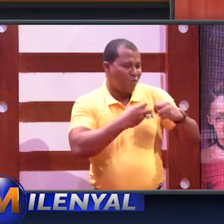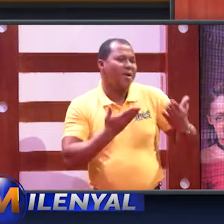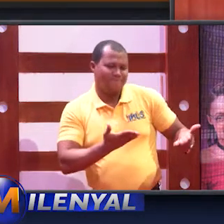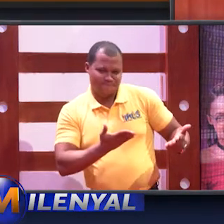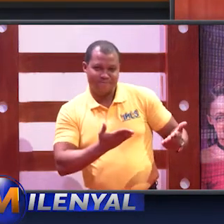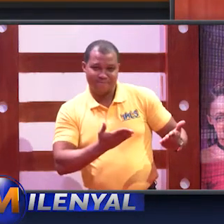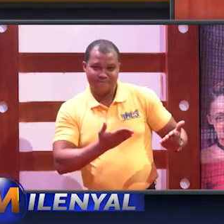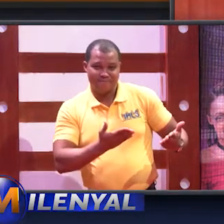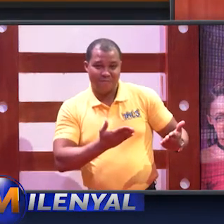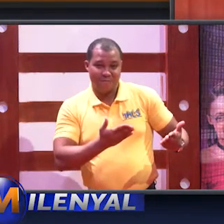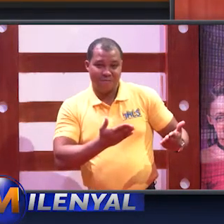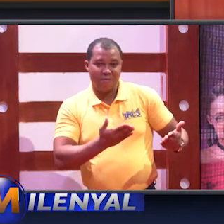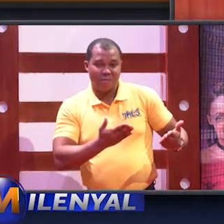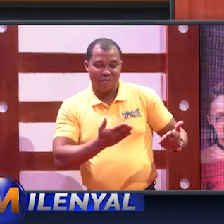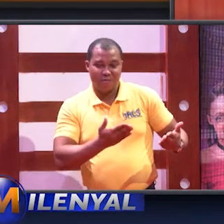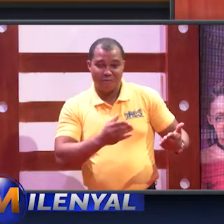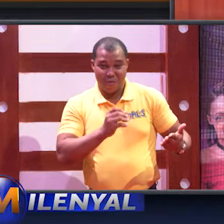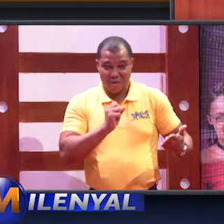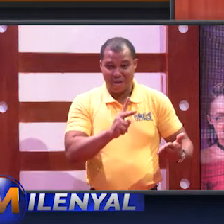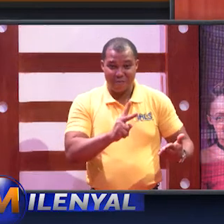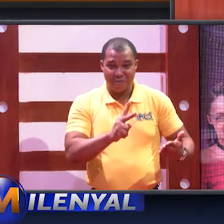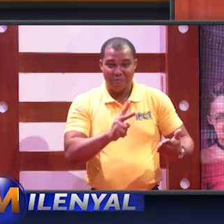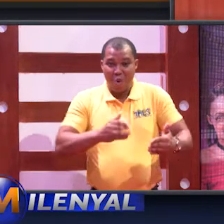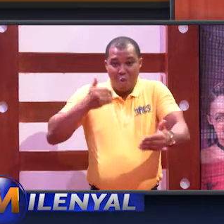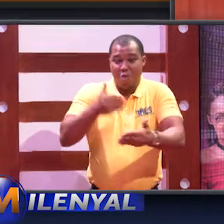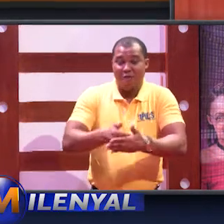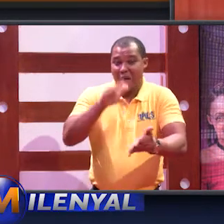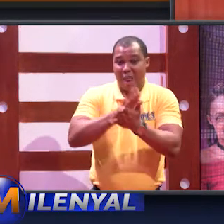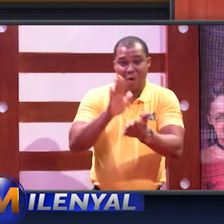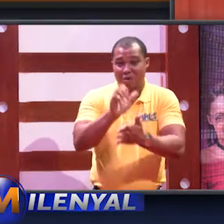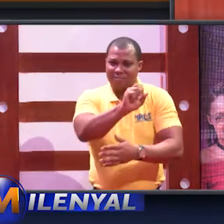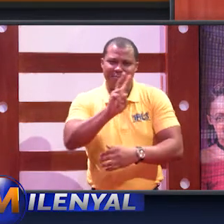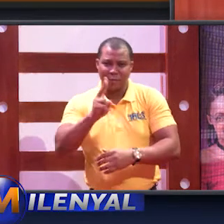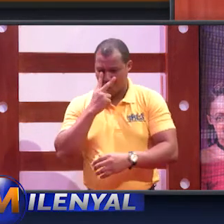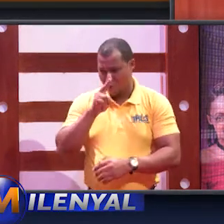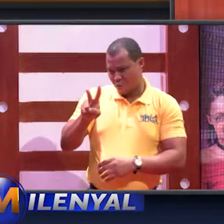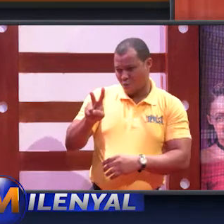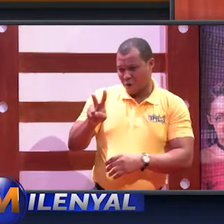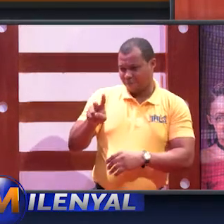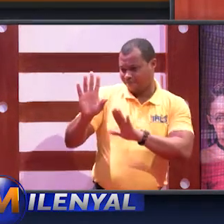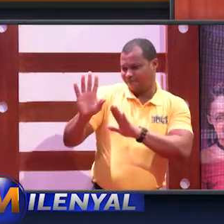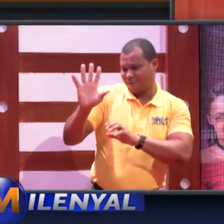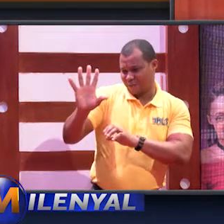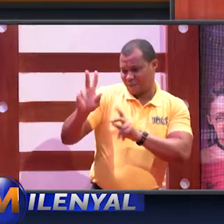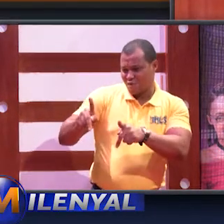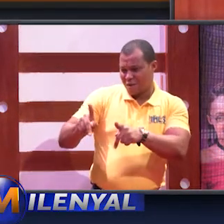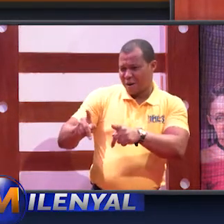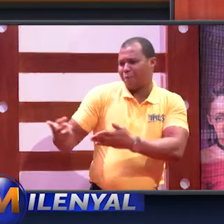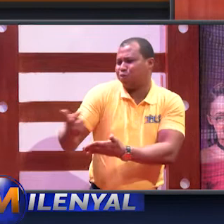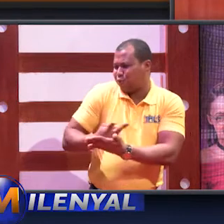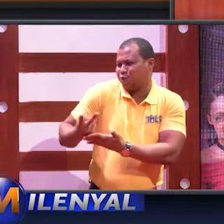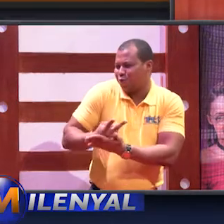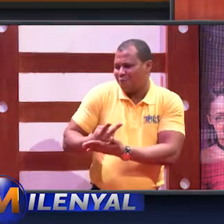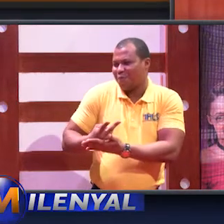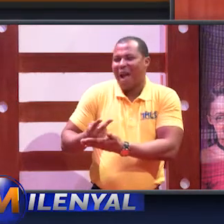avec non, eux. Non, donc, nous non. Souvent prêt ces anecdotes. Par exemple, arrivé c'est Vincent là ou cinq nègres qui campent qui crasent une bonne blague